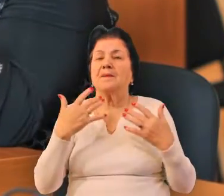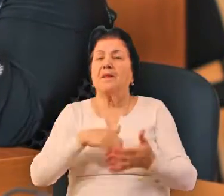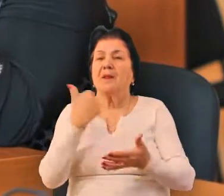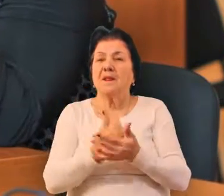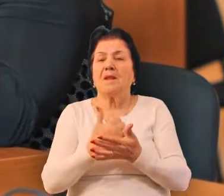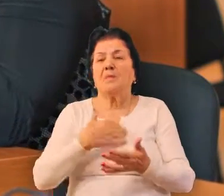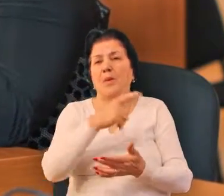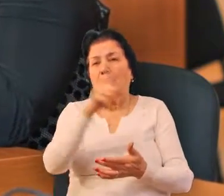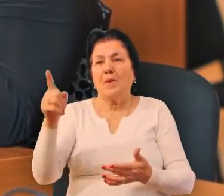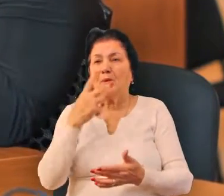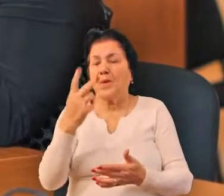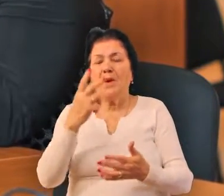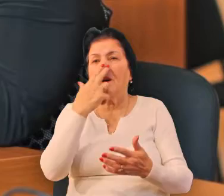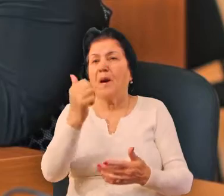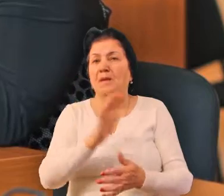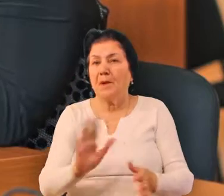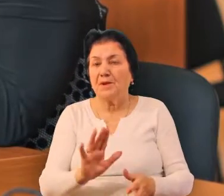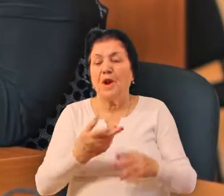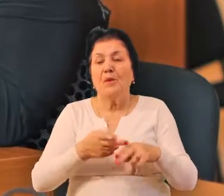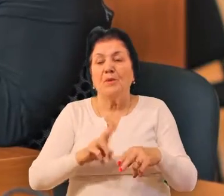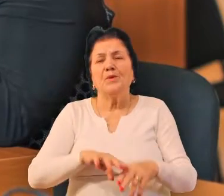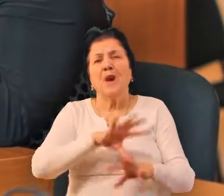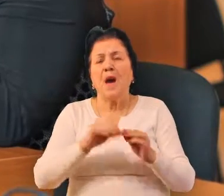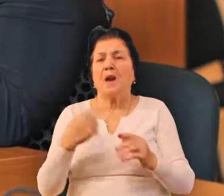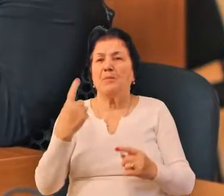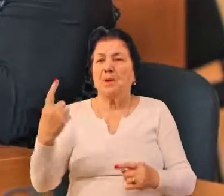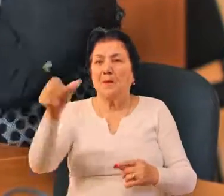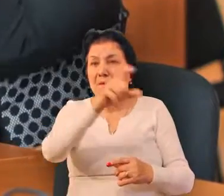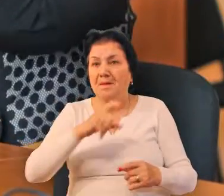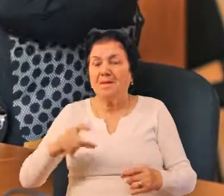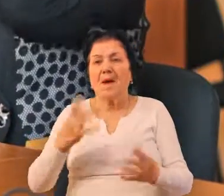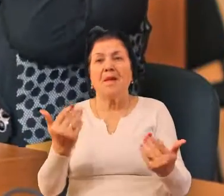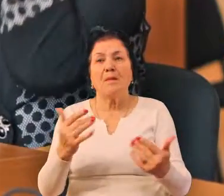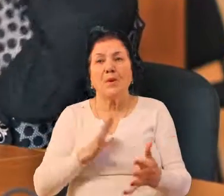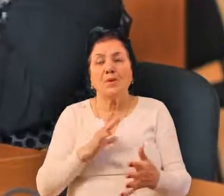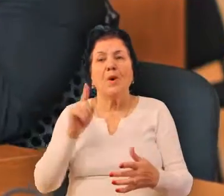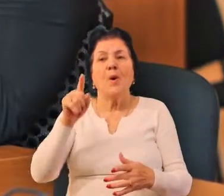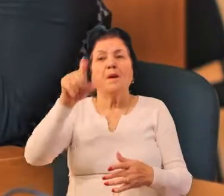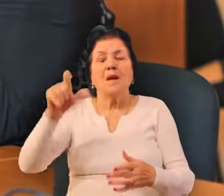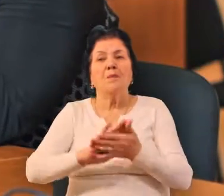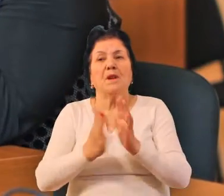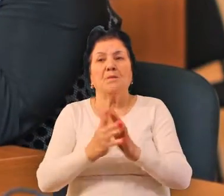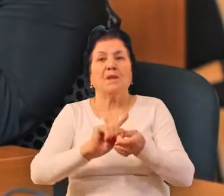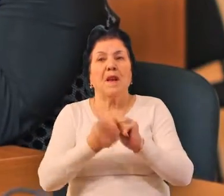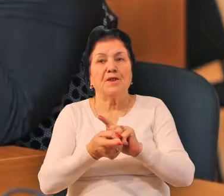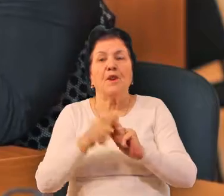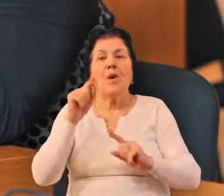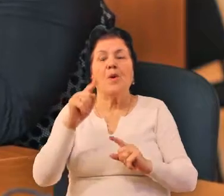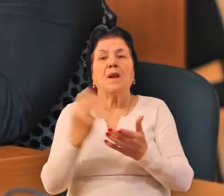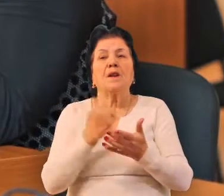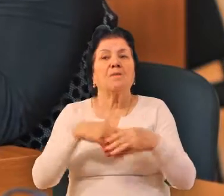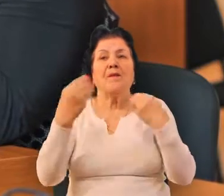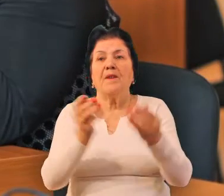Cəmiyyətdə istirahət mərkəzində biz onları görməyə hələ alışmamışıq. Bax, bunun üçün hər birimizdən tələb olunur ki, o